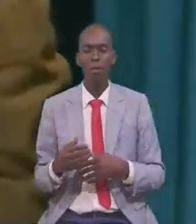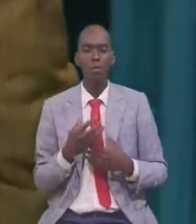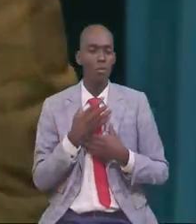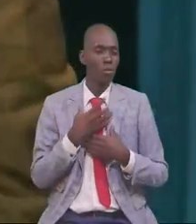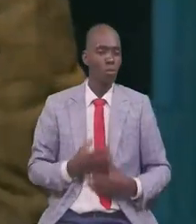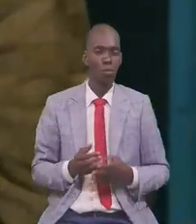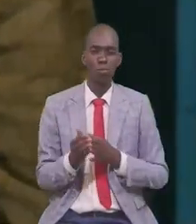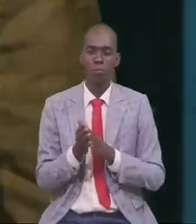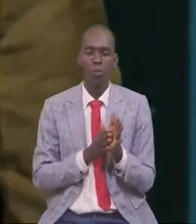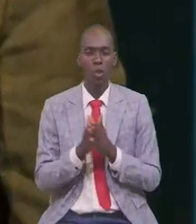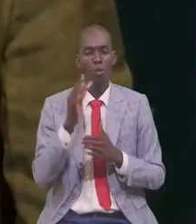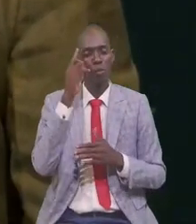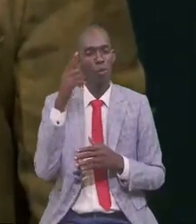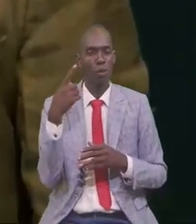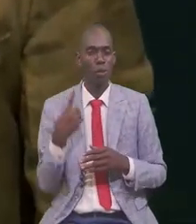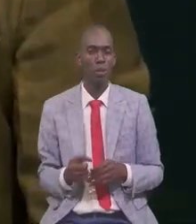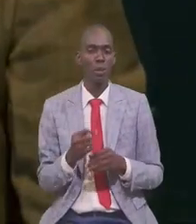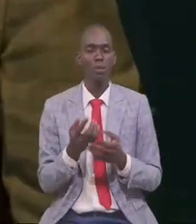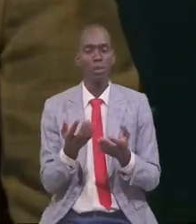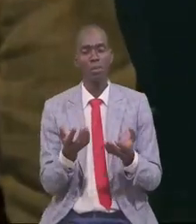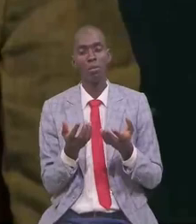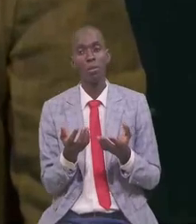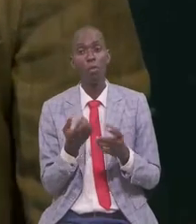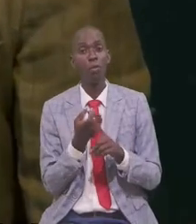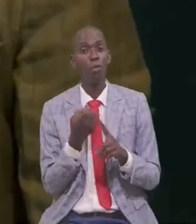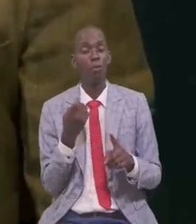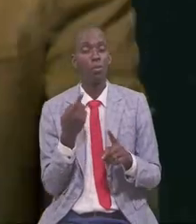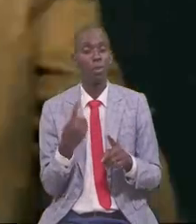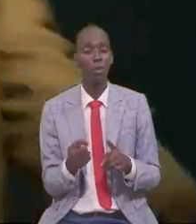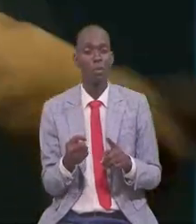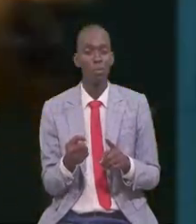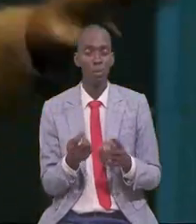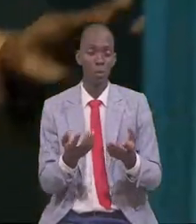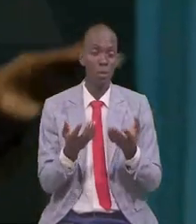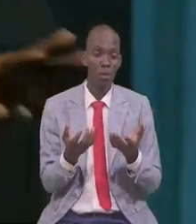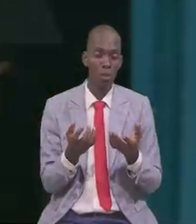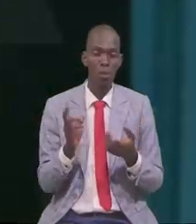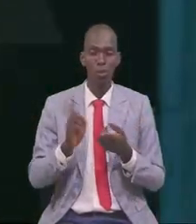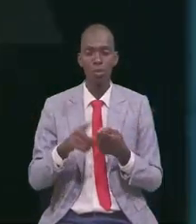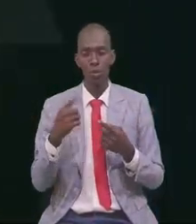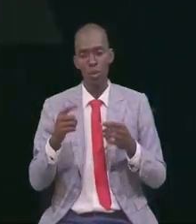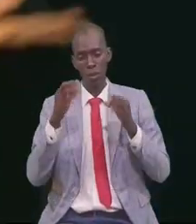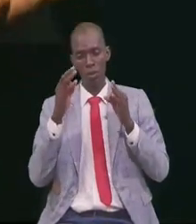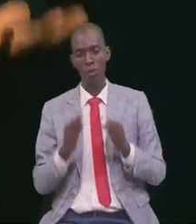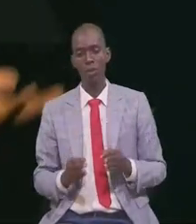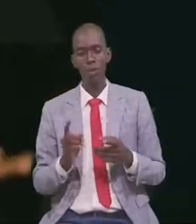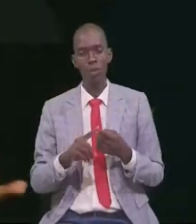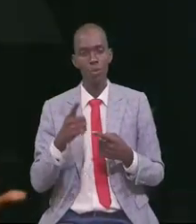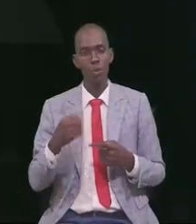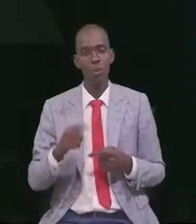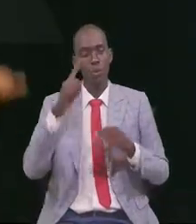du désir, de la décision, de la détermination, de